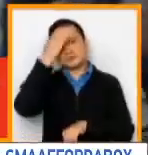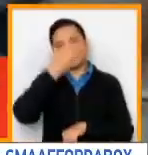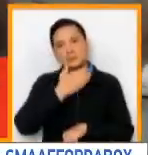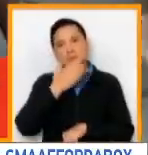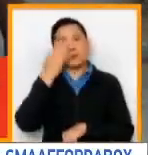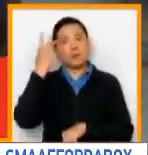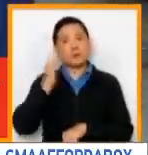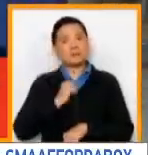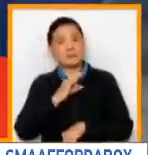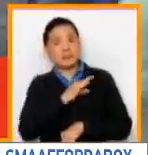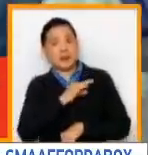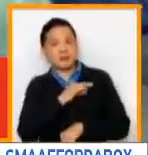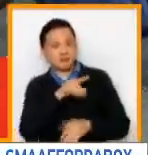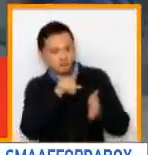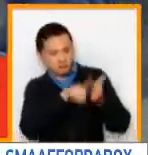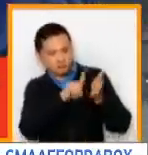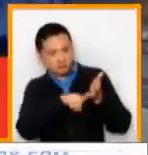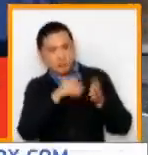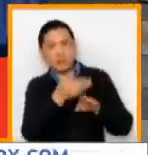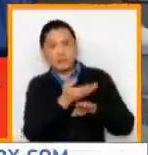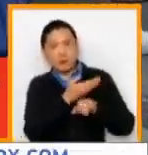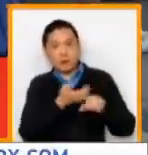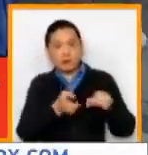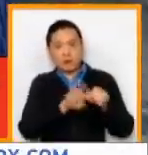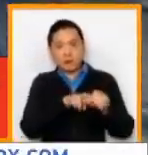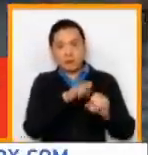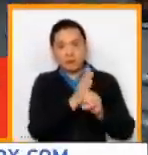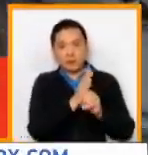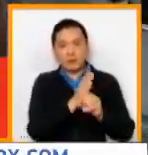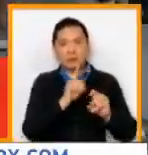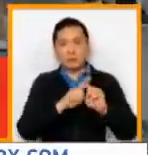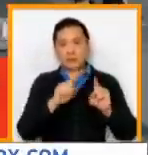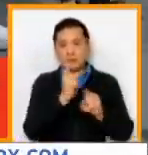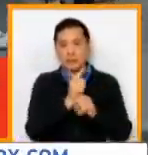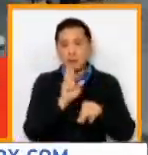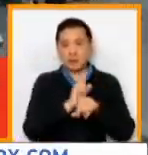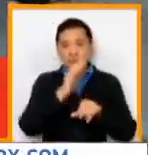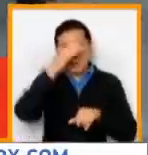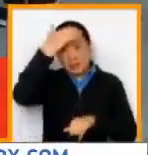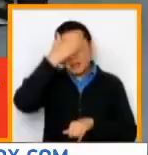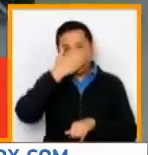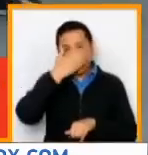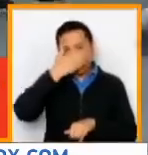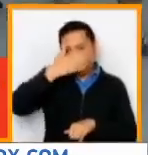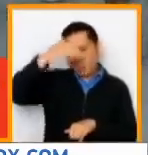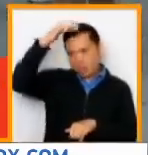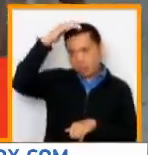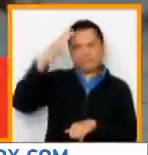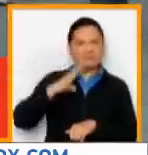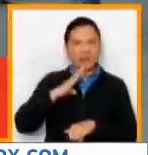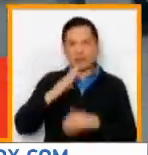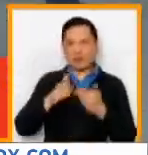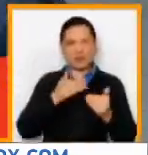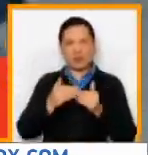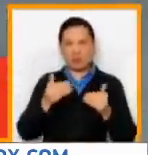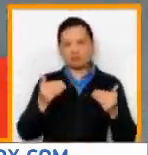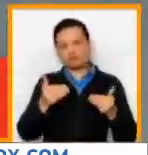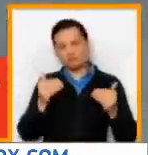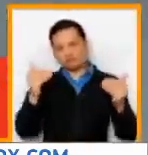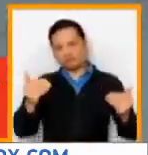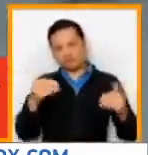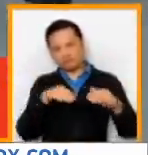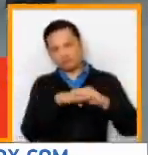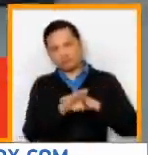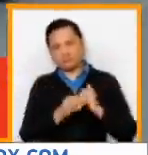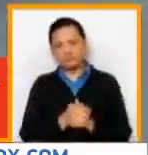sila sumakay sa bus, pero hindi chine-check kung tama yung pagsusuot nila. Kaya karamihan sa mga pasaherong nakikita ninyo na sumasampa ng bus at kahit yung mga nakapila